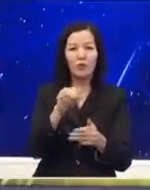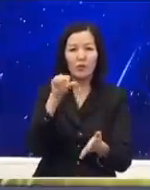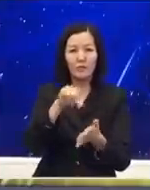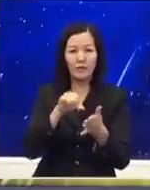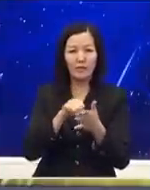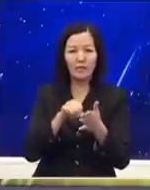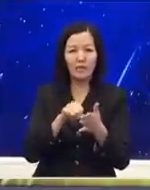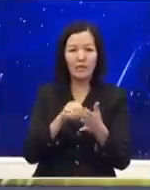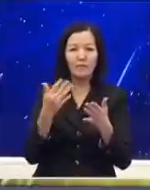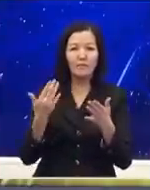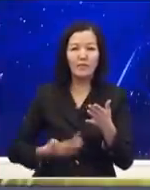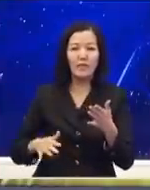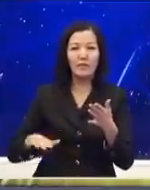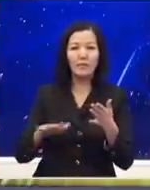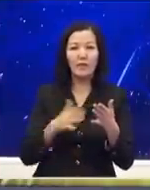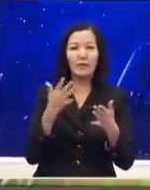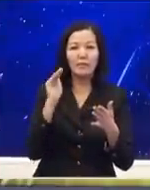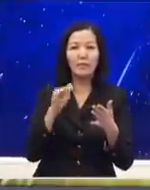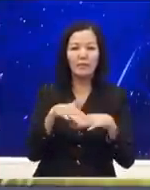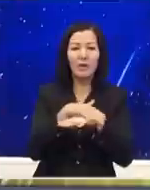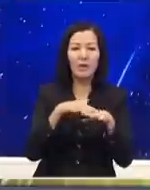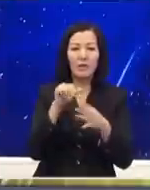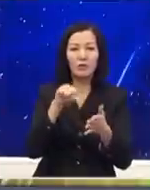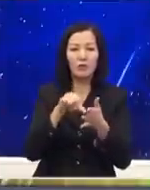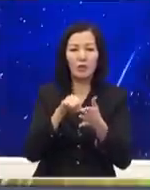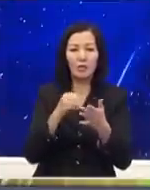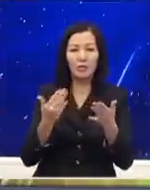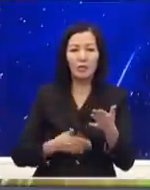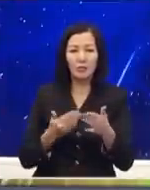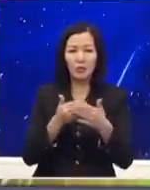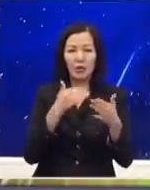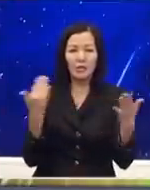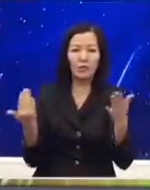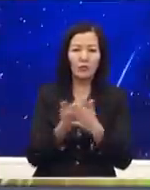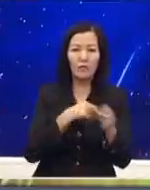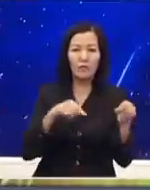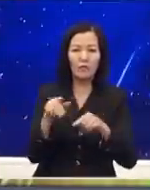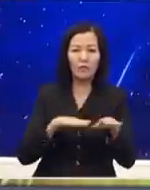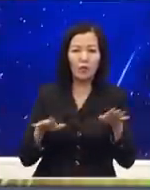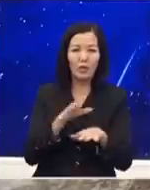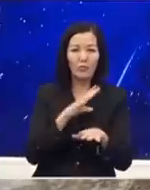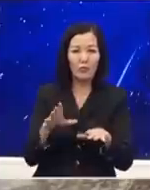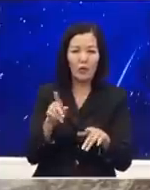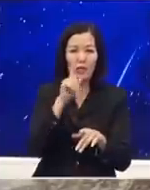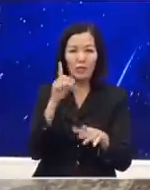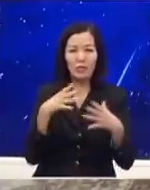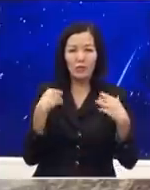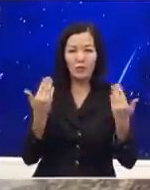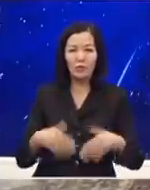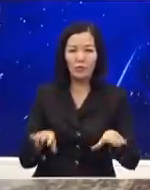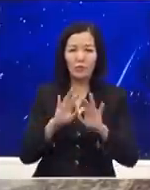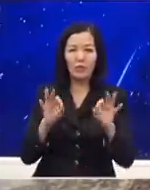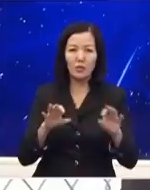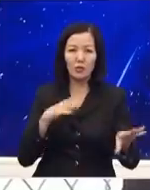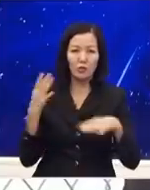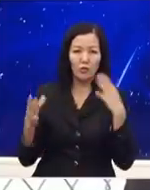Тұрлашев қатысты. Елді мекенде 5000-ға жуық тұрғын тұрады. Осыған дейін мұндай заманауи үлгідегі футбол алаңы болмапты. Жастарының салауатты өмір